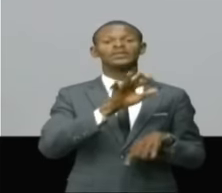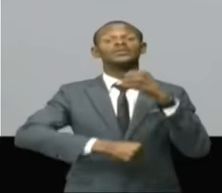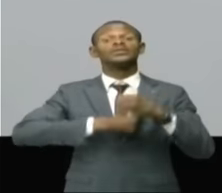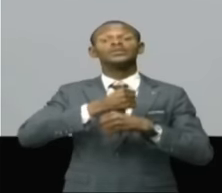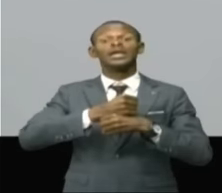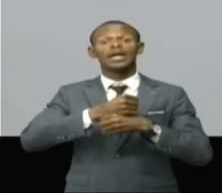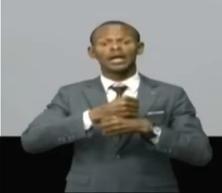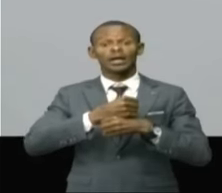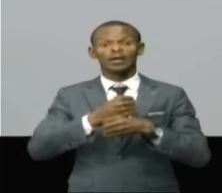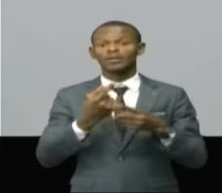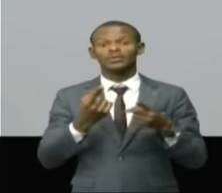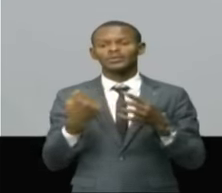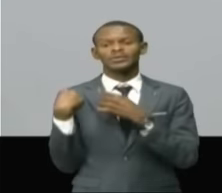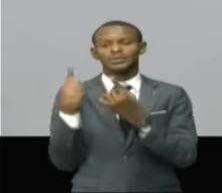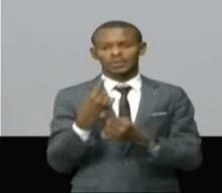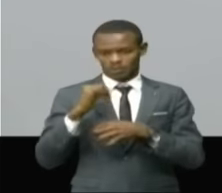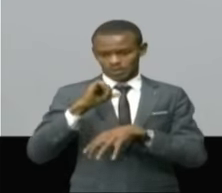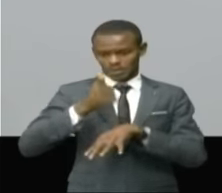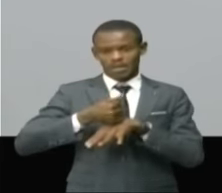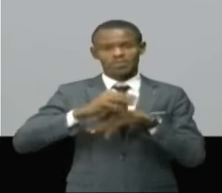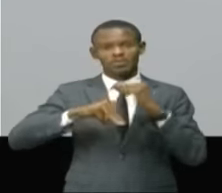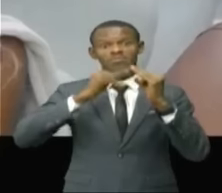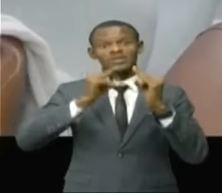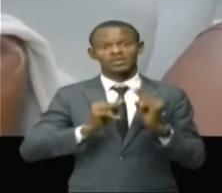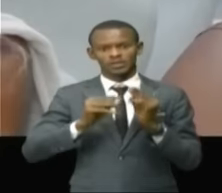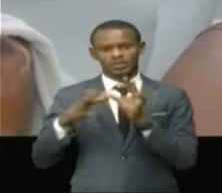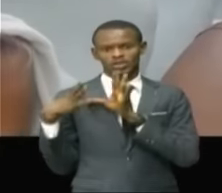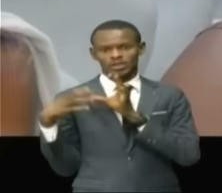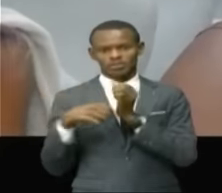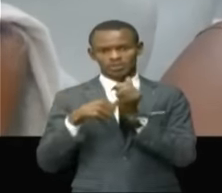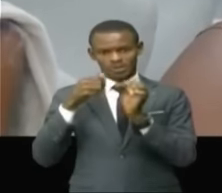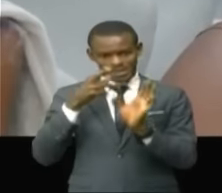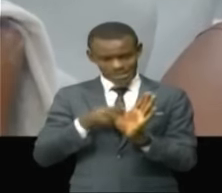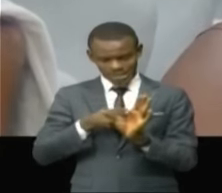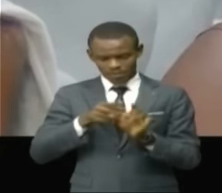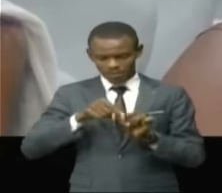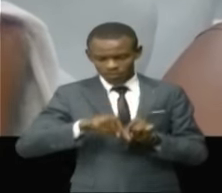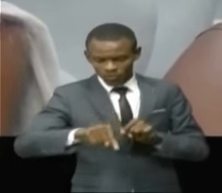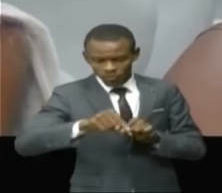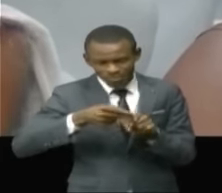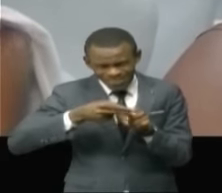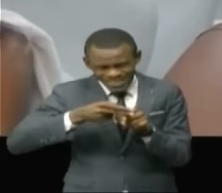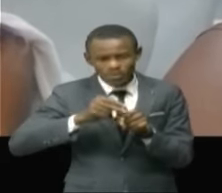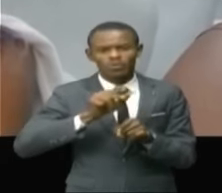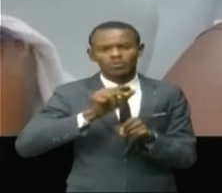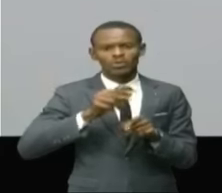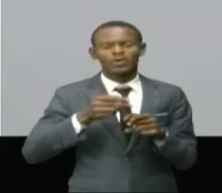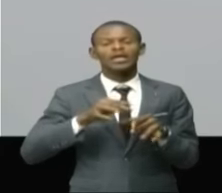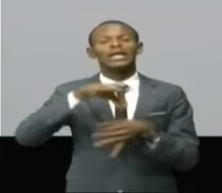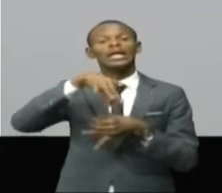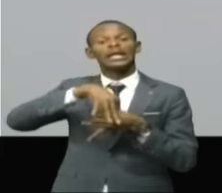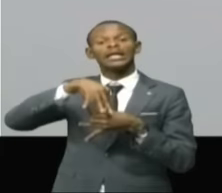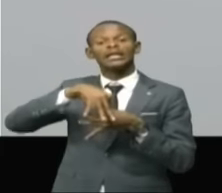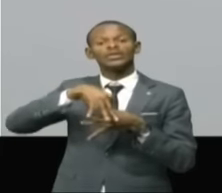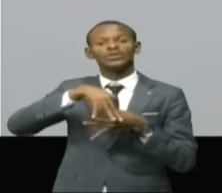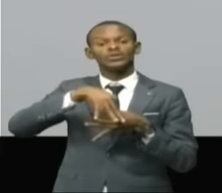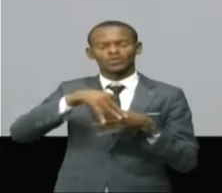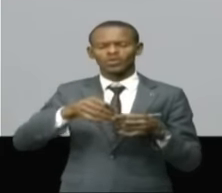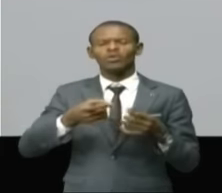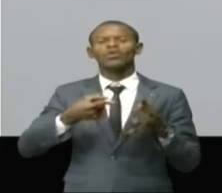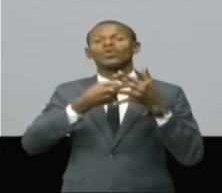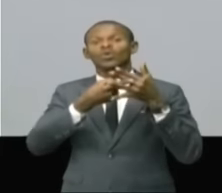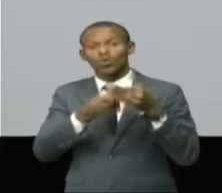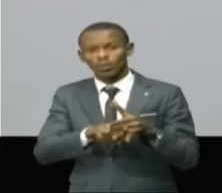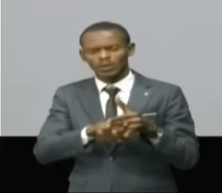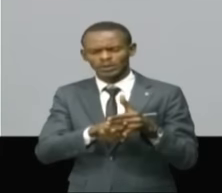convocation du scrutin en décembre 2023, je ne peux que me réjouir de la matérialisation de